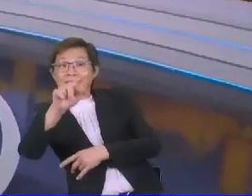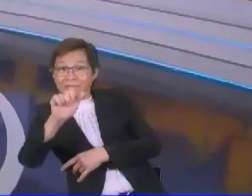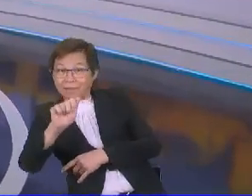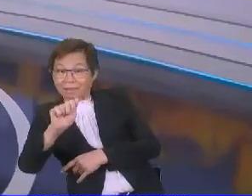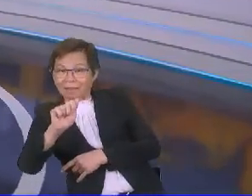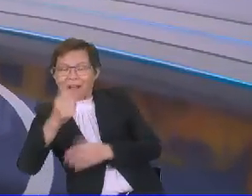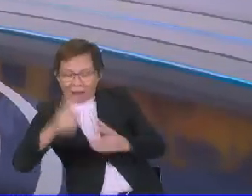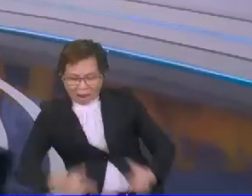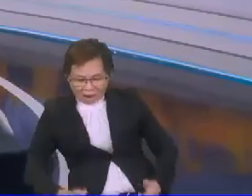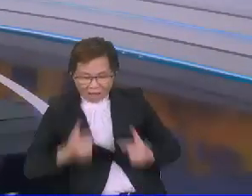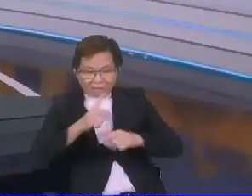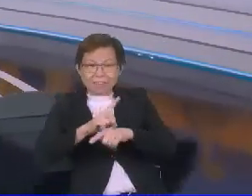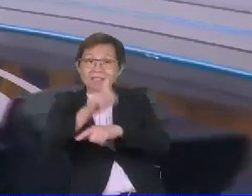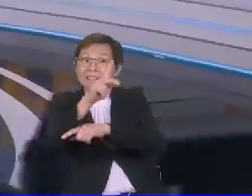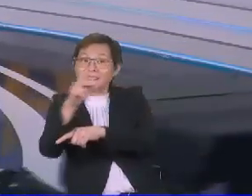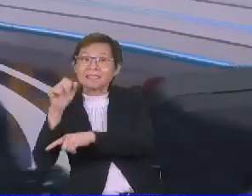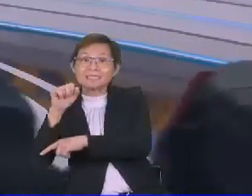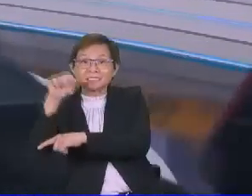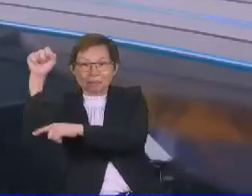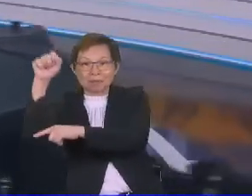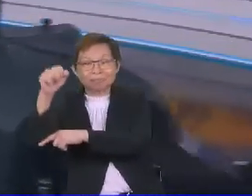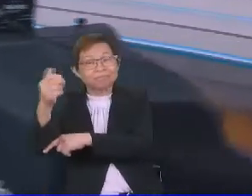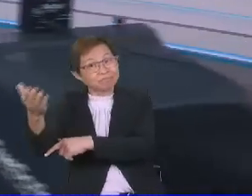langsung di kontak